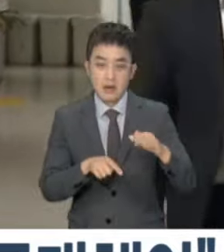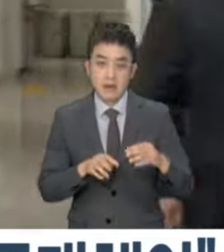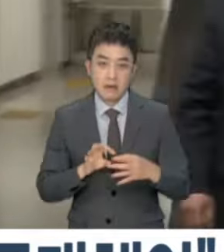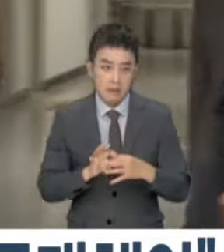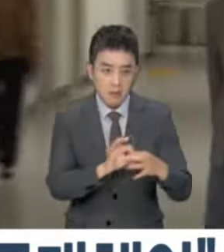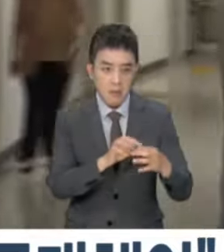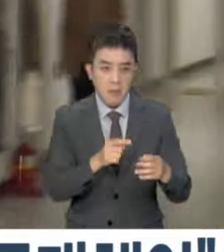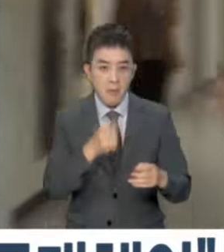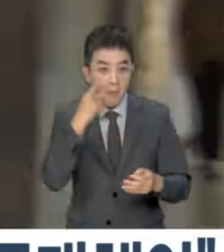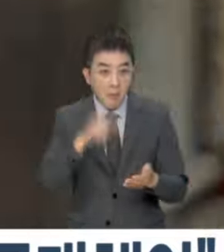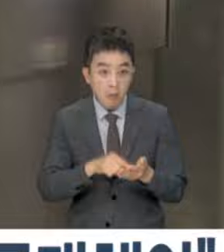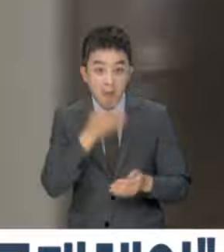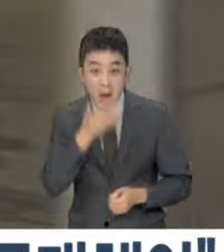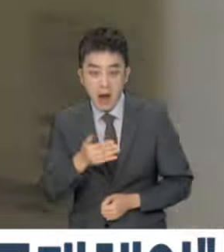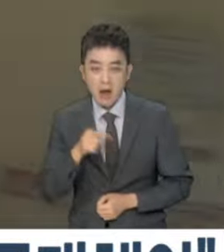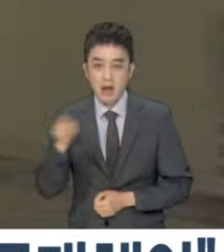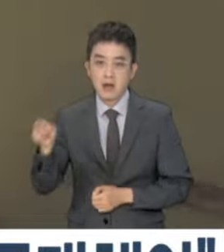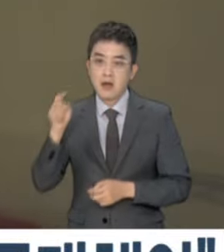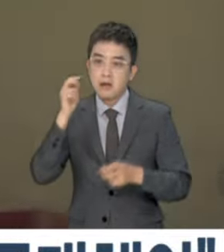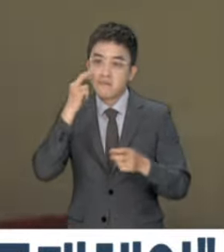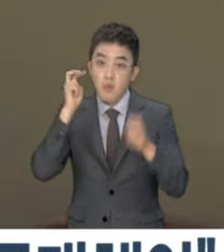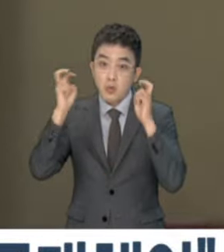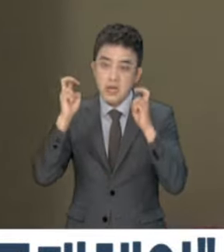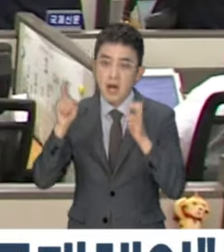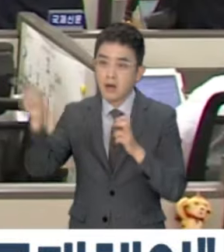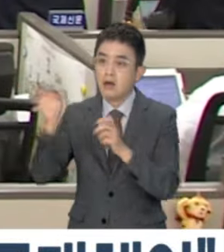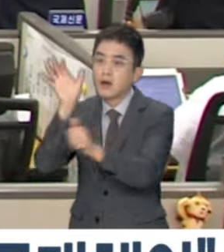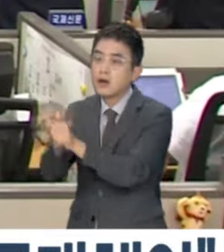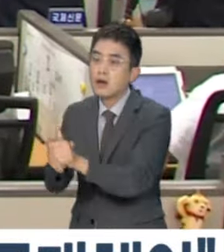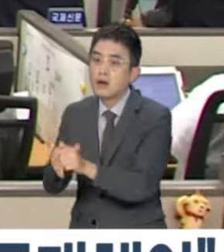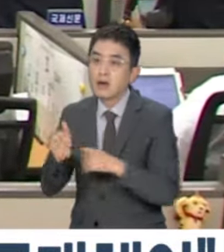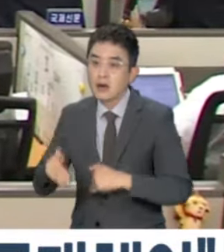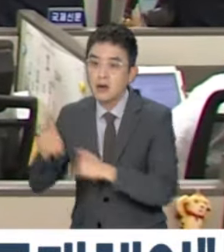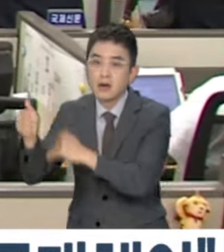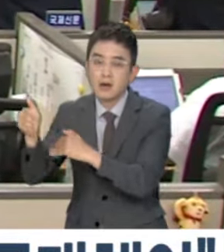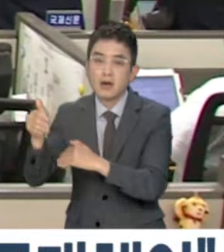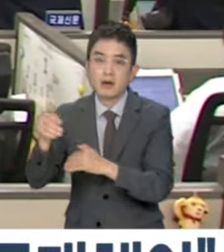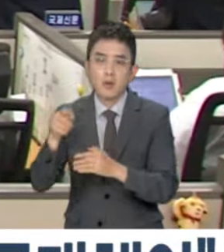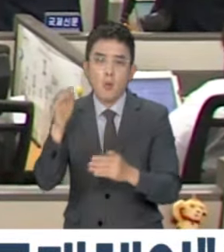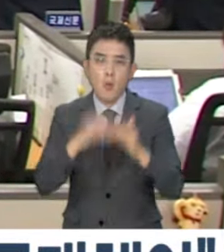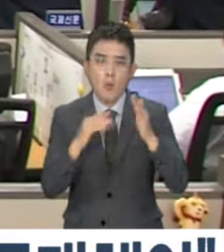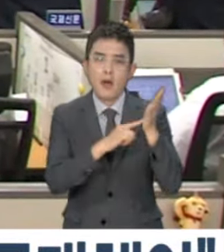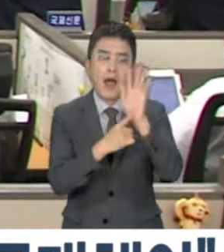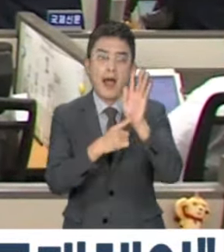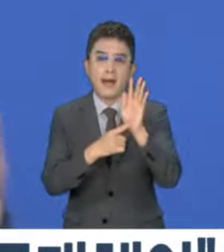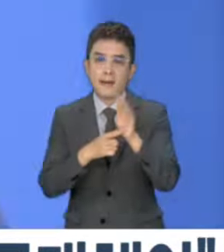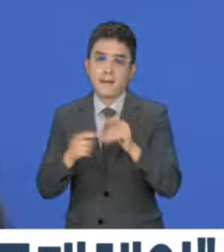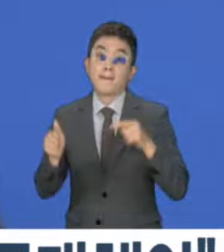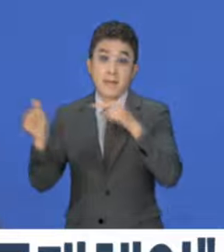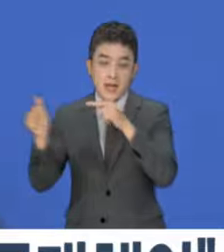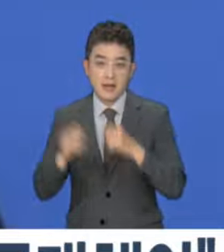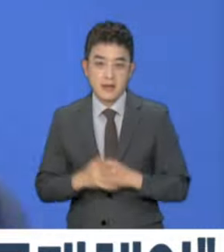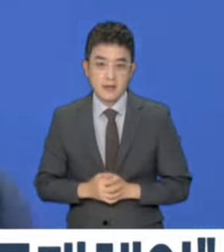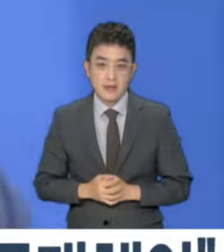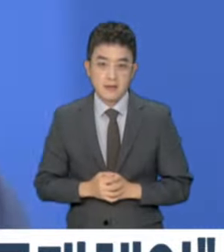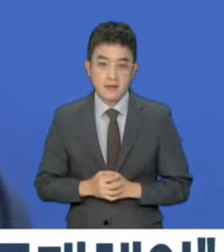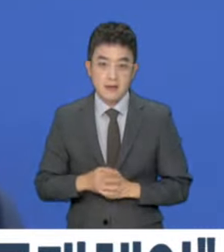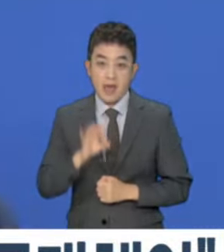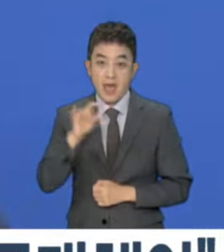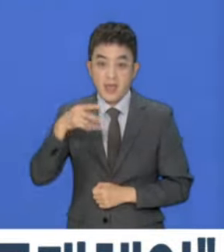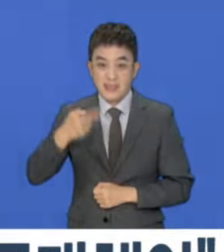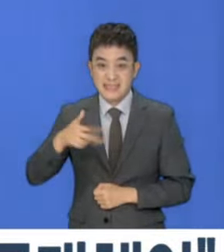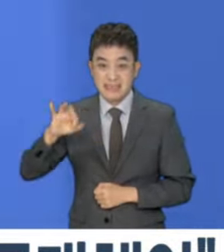지오의 사업을 맡긴 과정을 공개하라고 요구했습니다 황정아 대변인은 지오가 지난